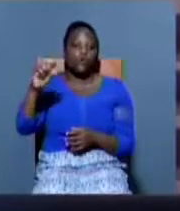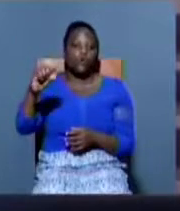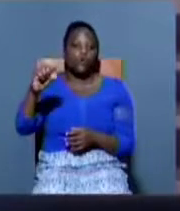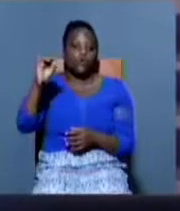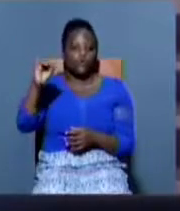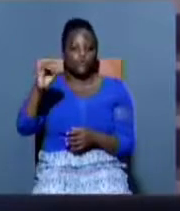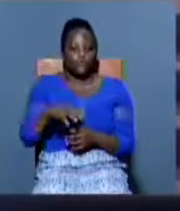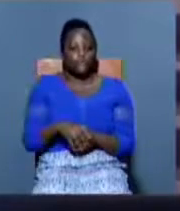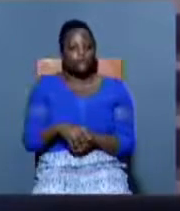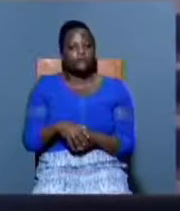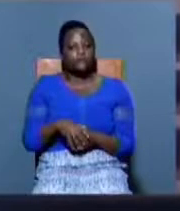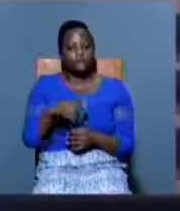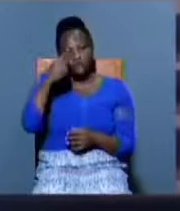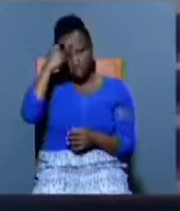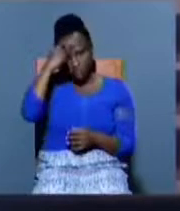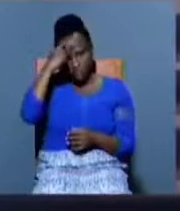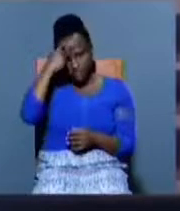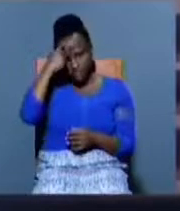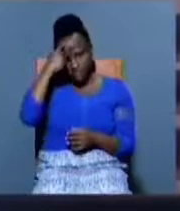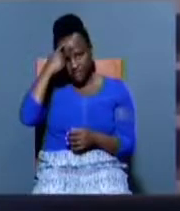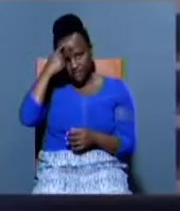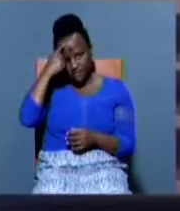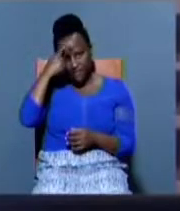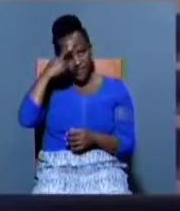kwamba niombaomba.